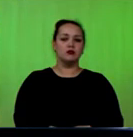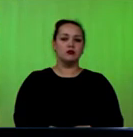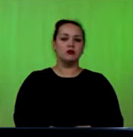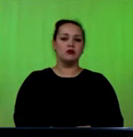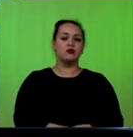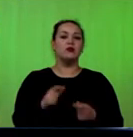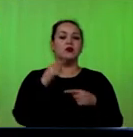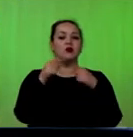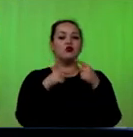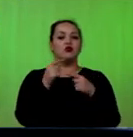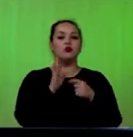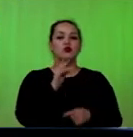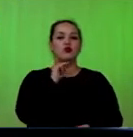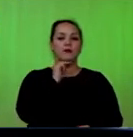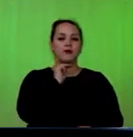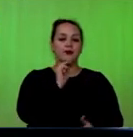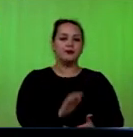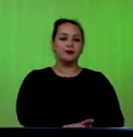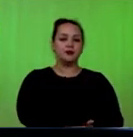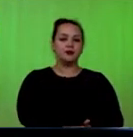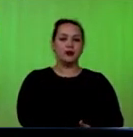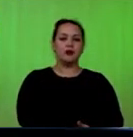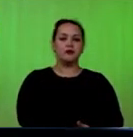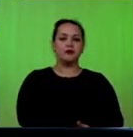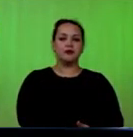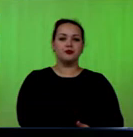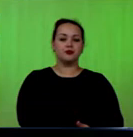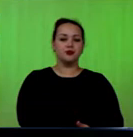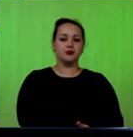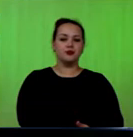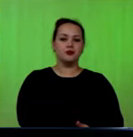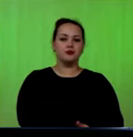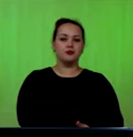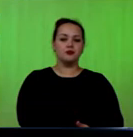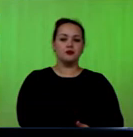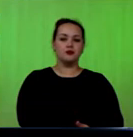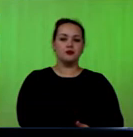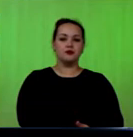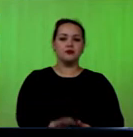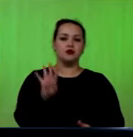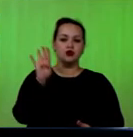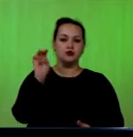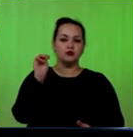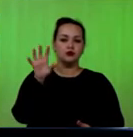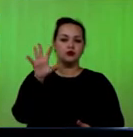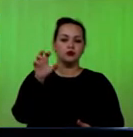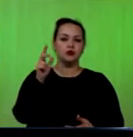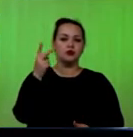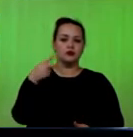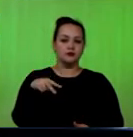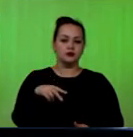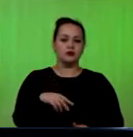следующее будьте внимательны первое слагаемое 4520 второе слагаемое